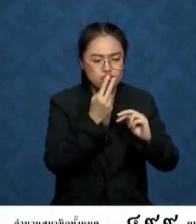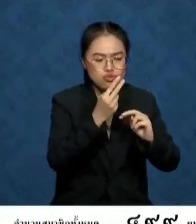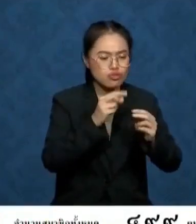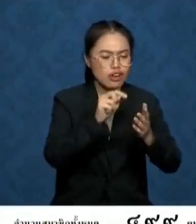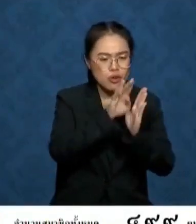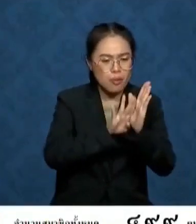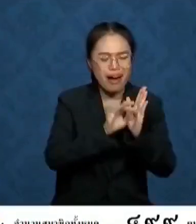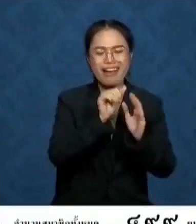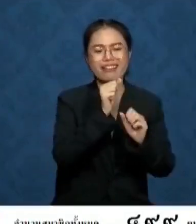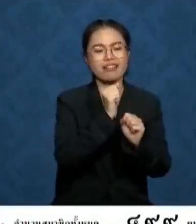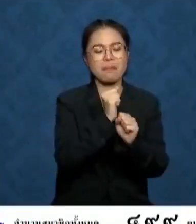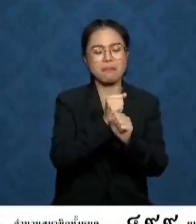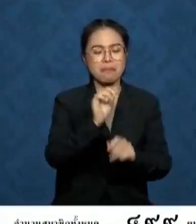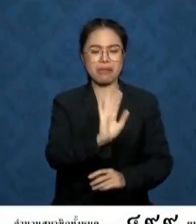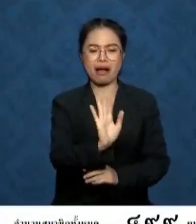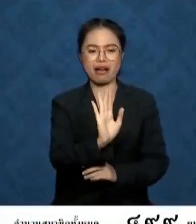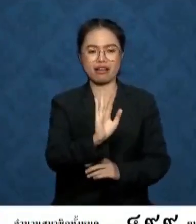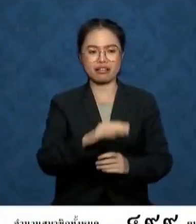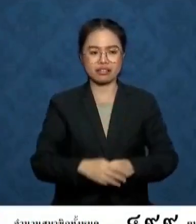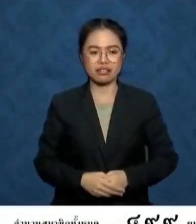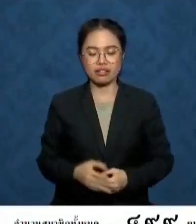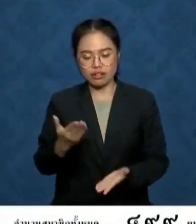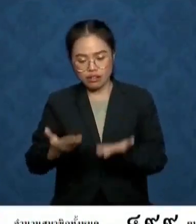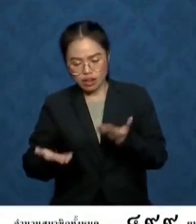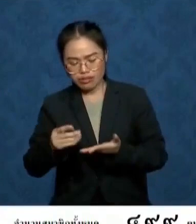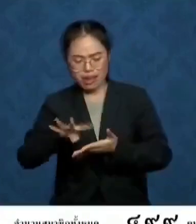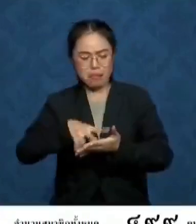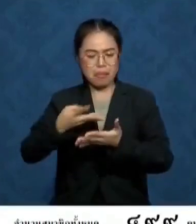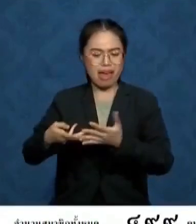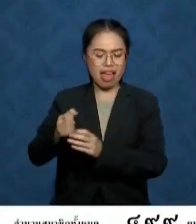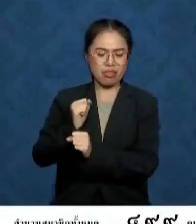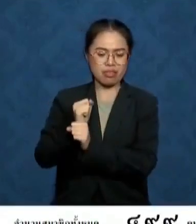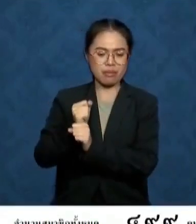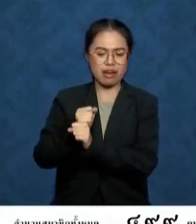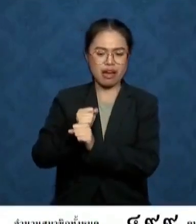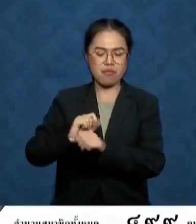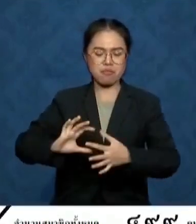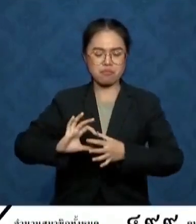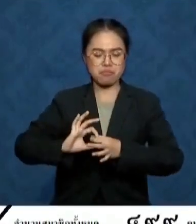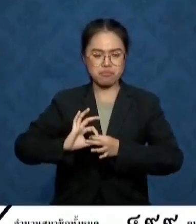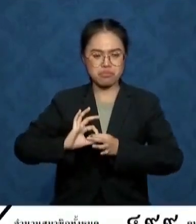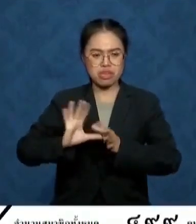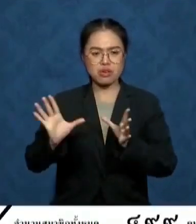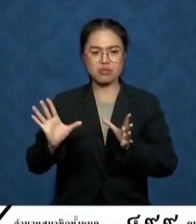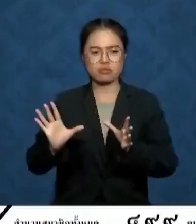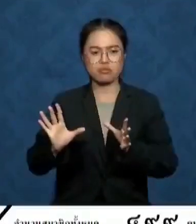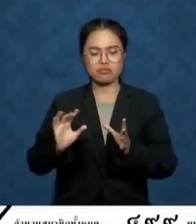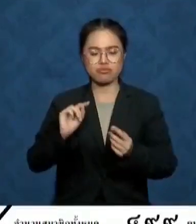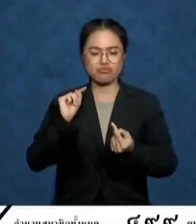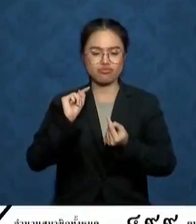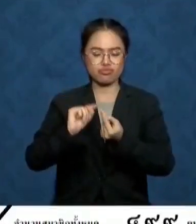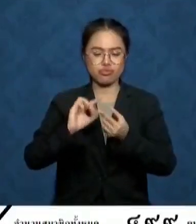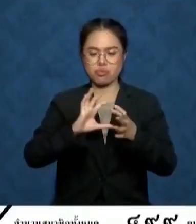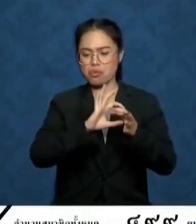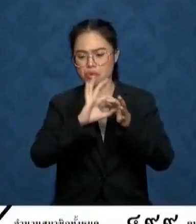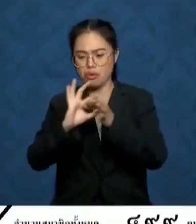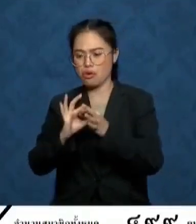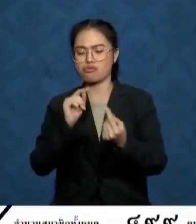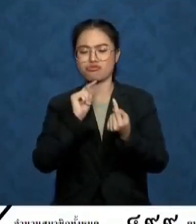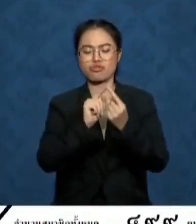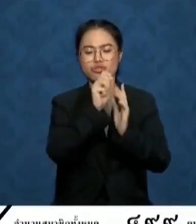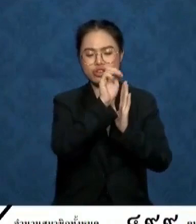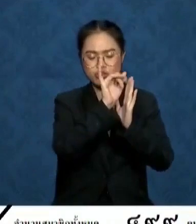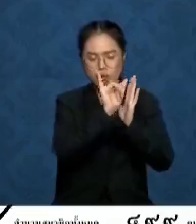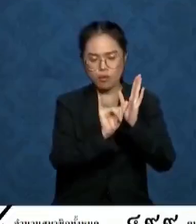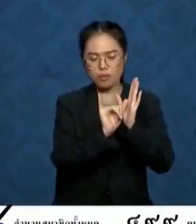จริงหรือไม่ก็เป็นแผนงานที่ไม่ได้เกี่ยวข้องเชื่อมโยงกับเป้าหมายทางนโยบาย